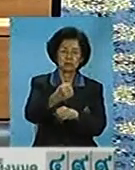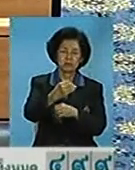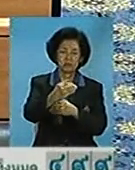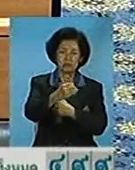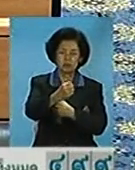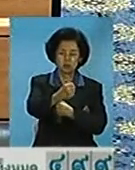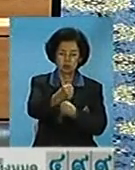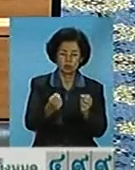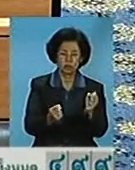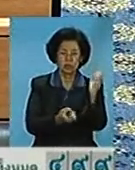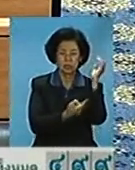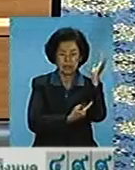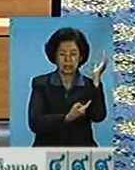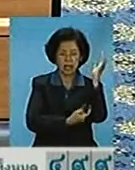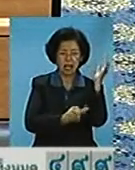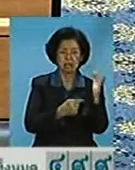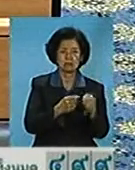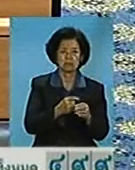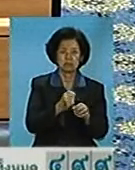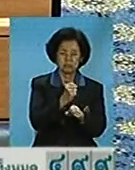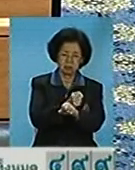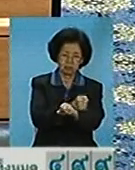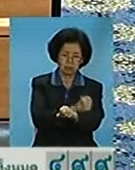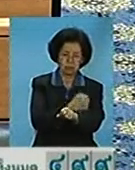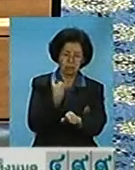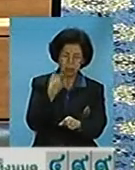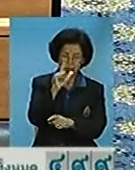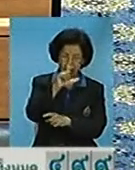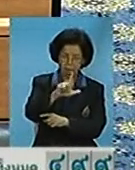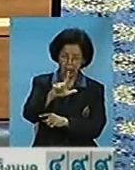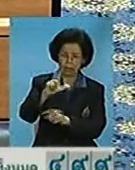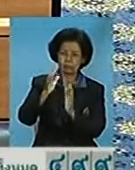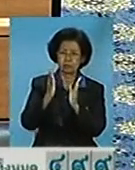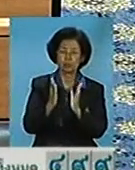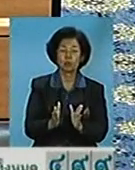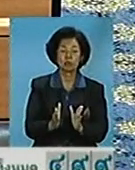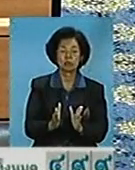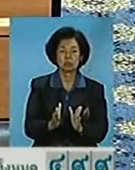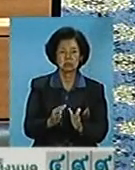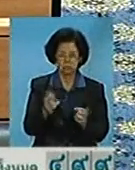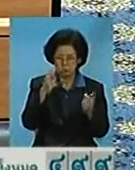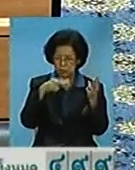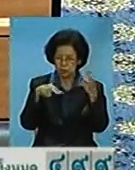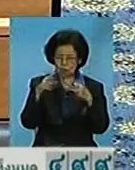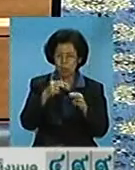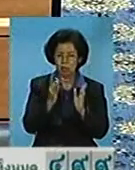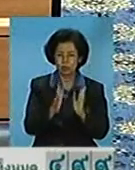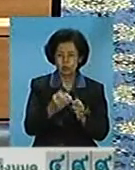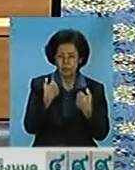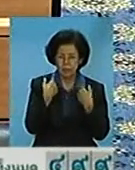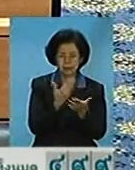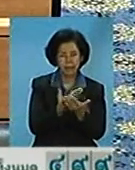แรงงานชาวสวนยางมีเป็นล้านคนหมายความว่าเราดูแลแต่คนที่มีสตังใช่ไหม